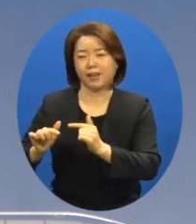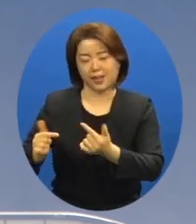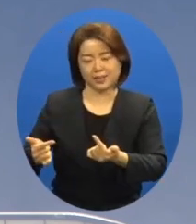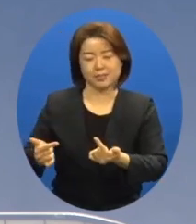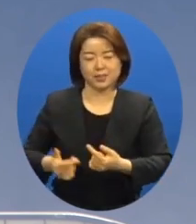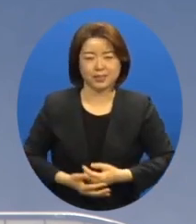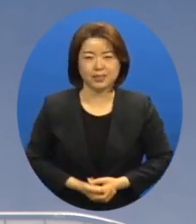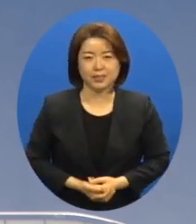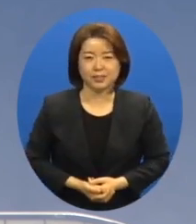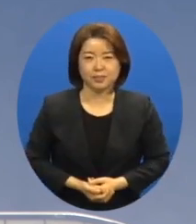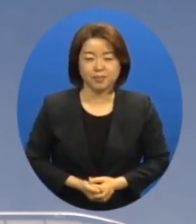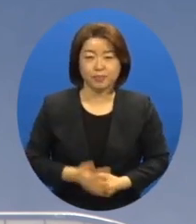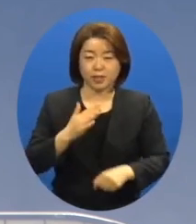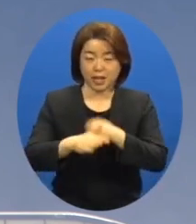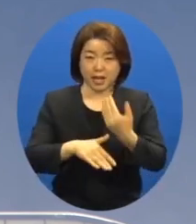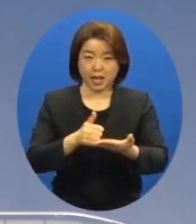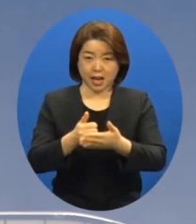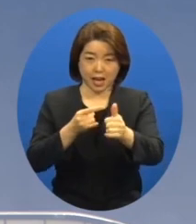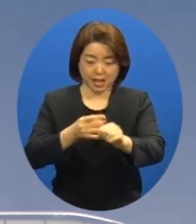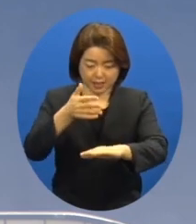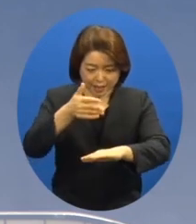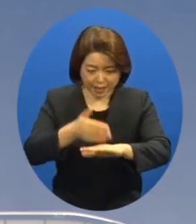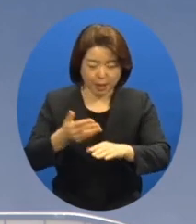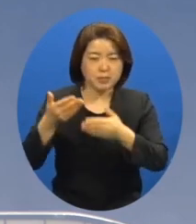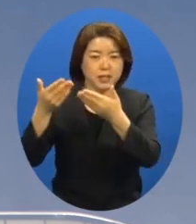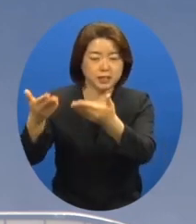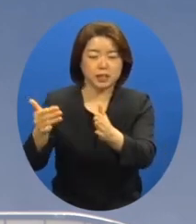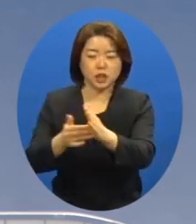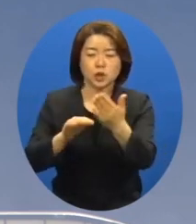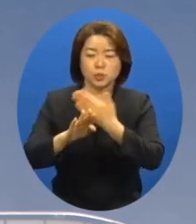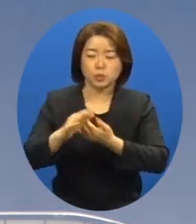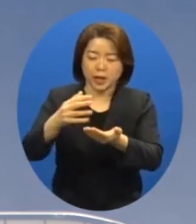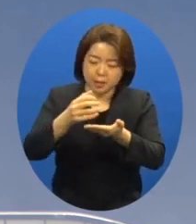겁니다. 하나님께 감사함으로 받으면